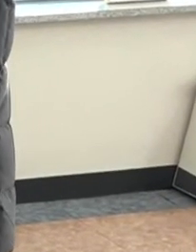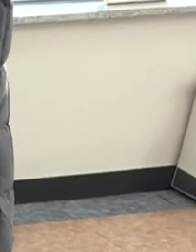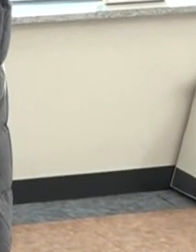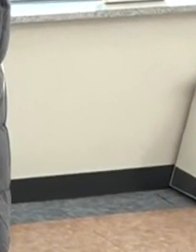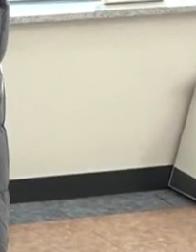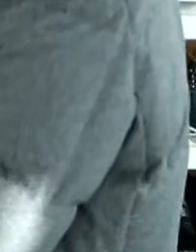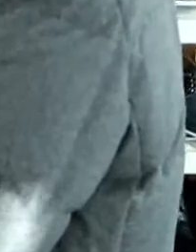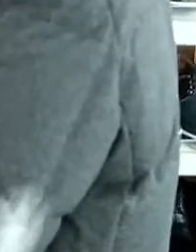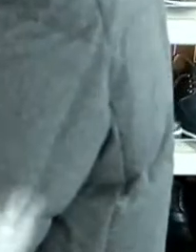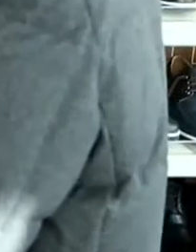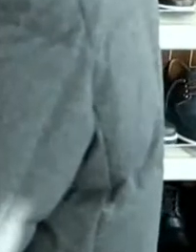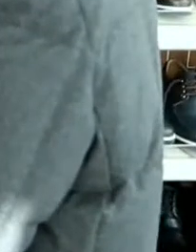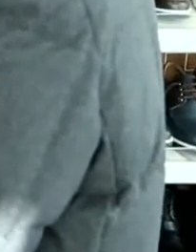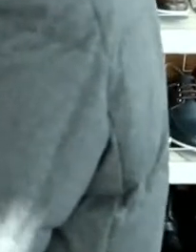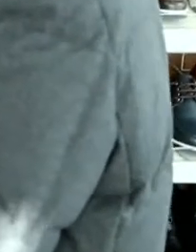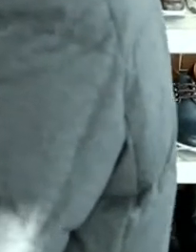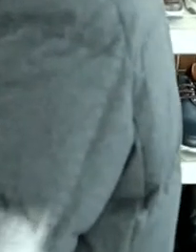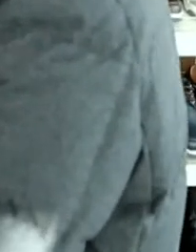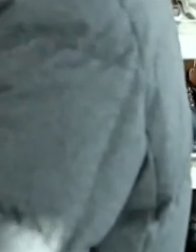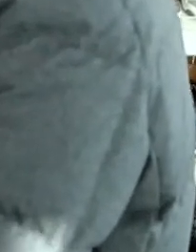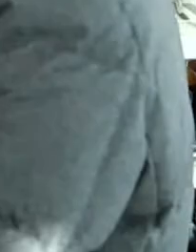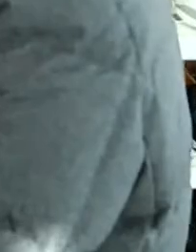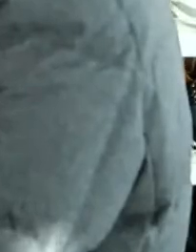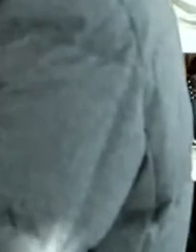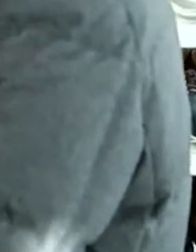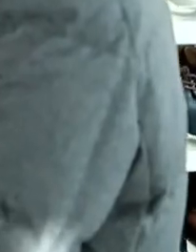크롬 들어가고 골든 좀 더 높은 거